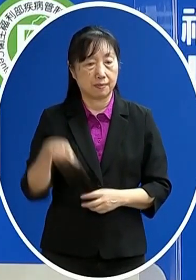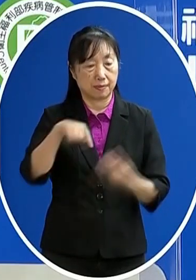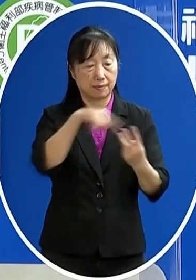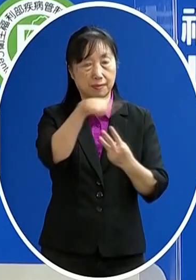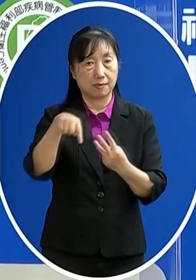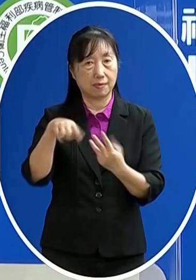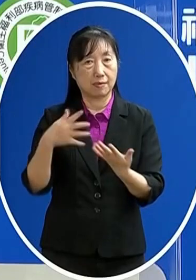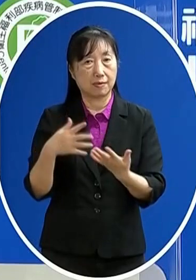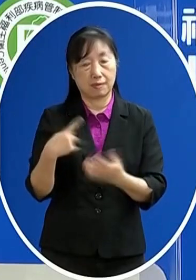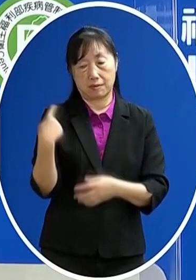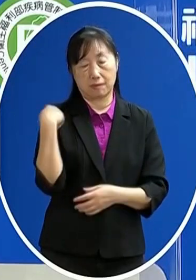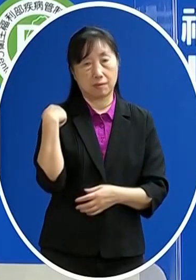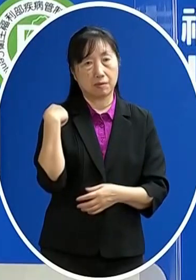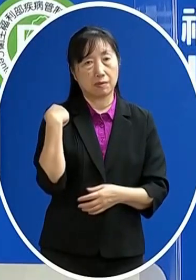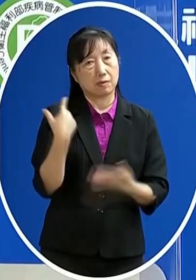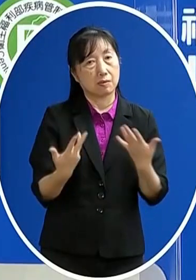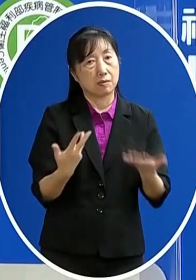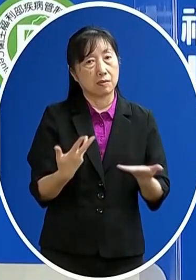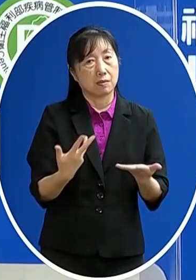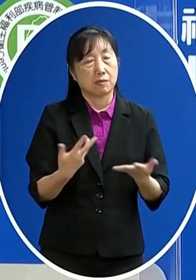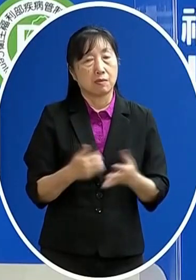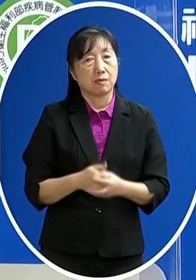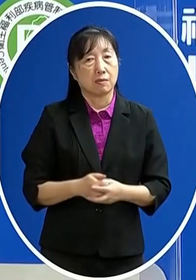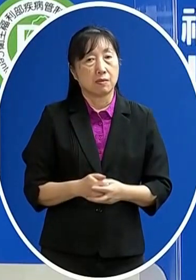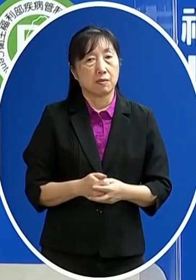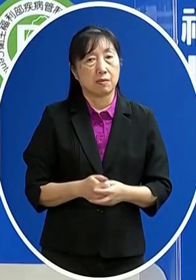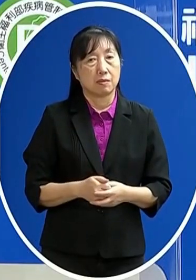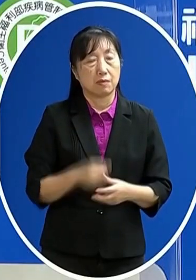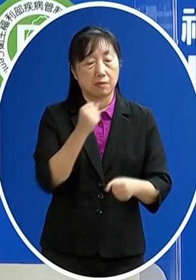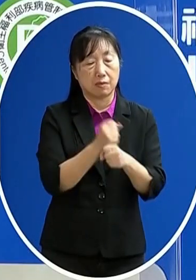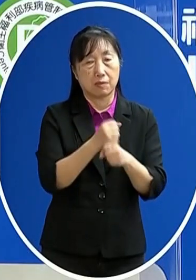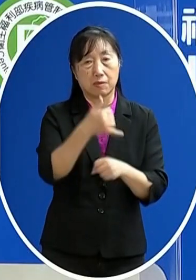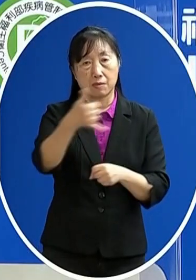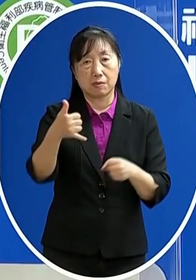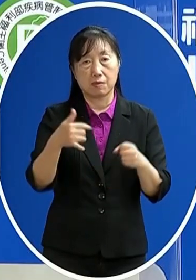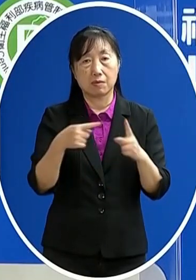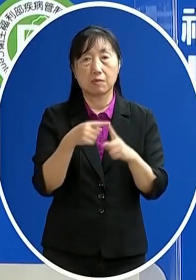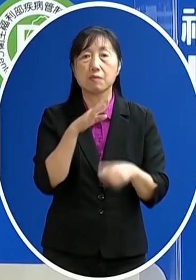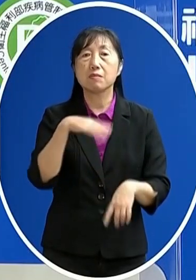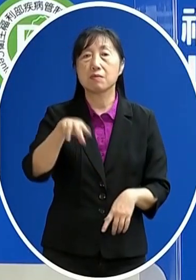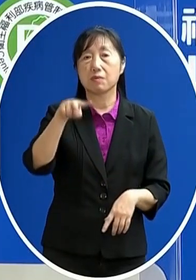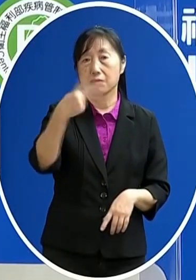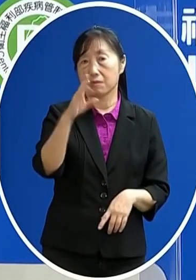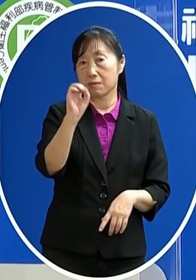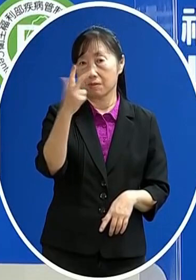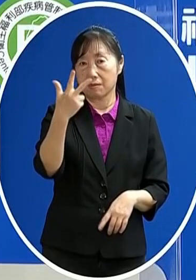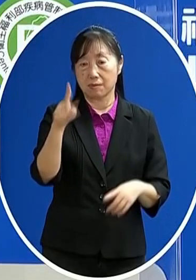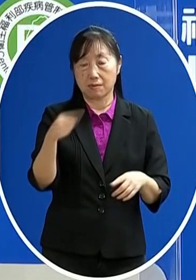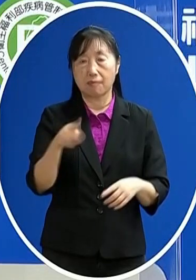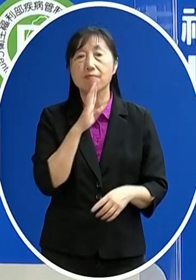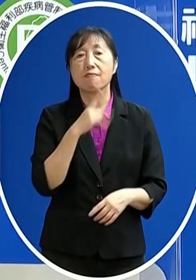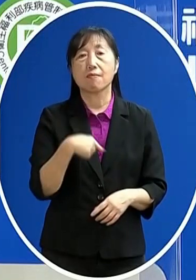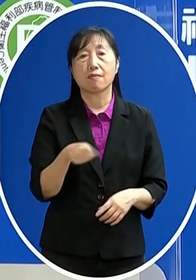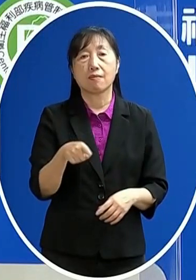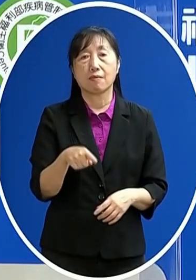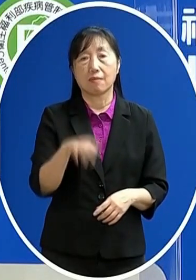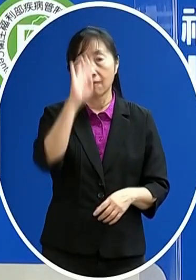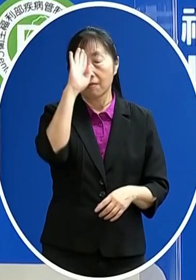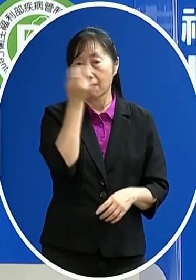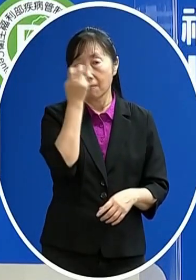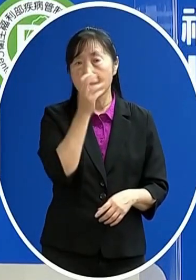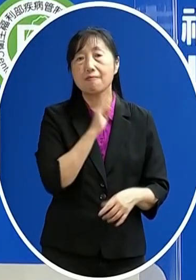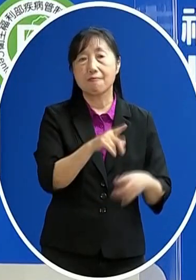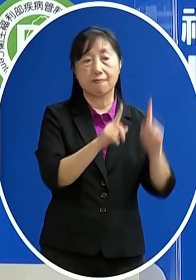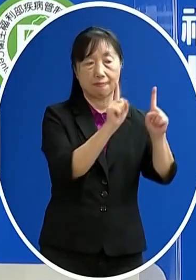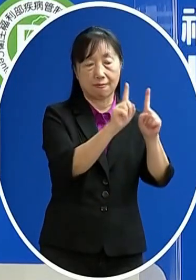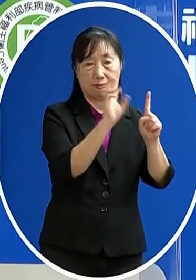我们总共昨天大概总共的员工是207位，那扣掉前一天确诊的